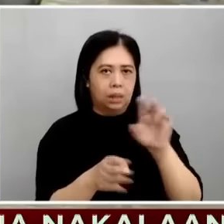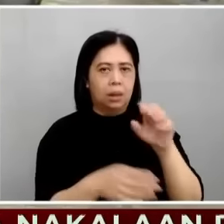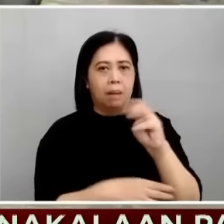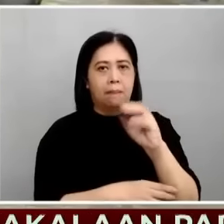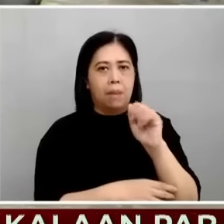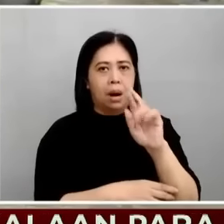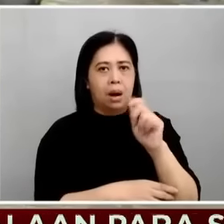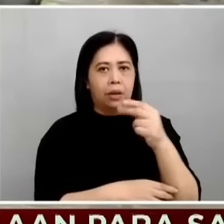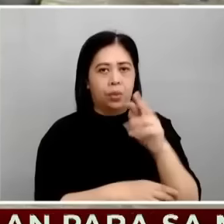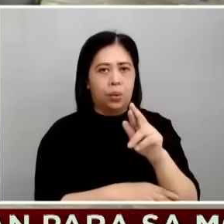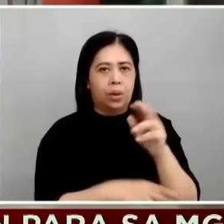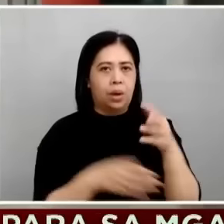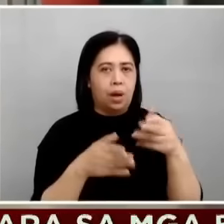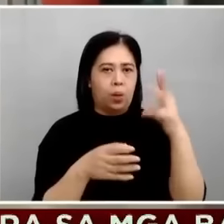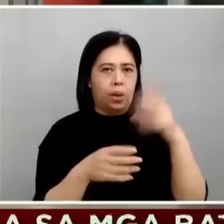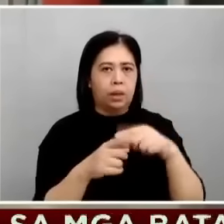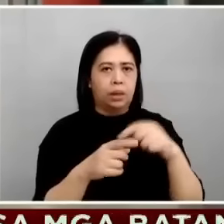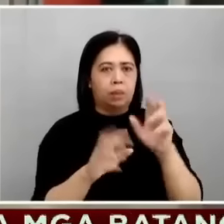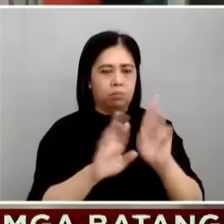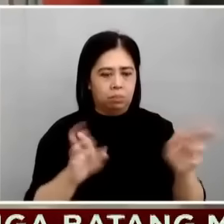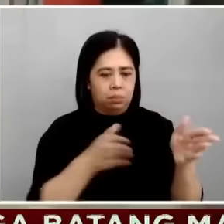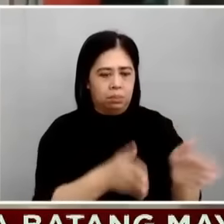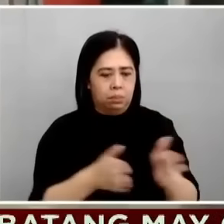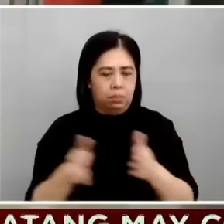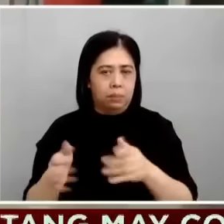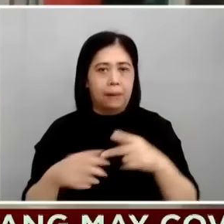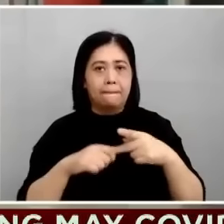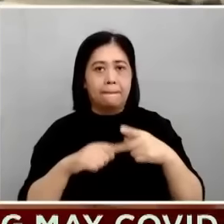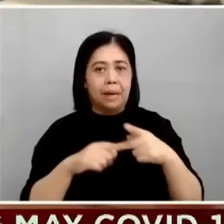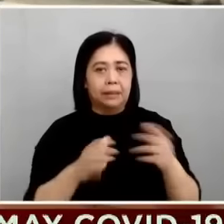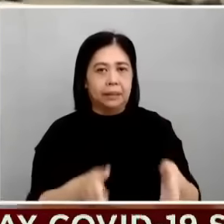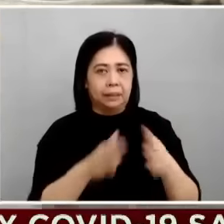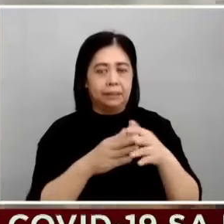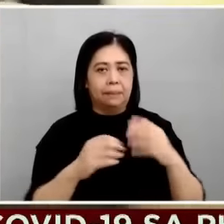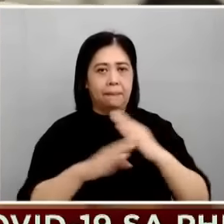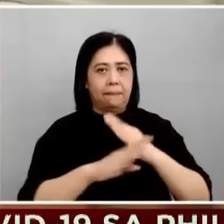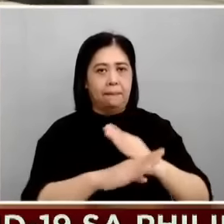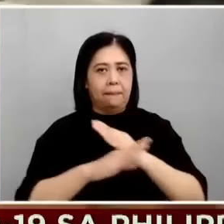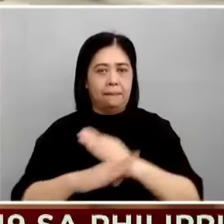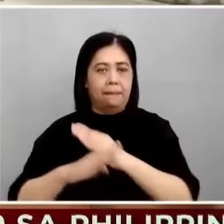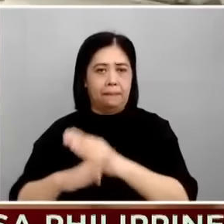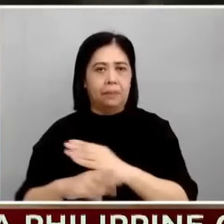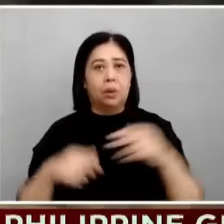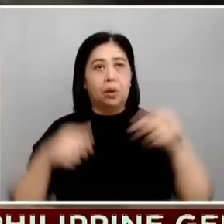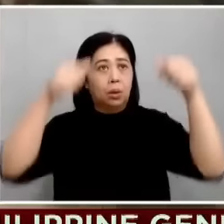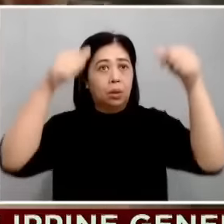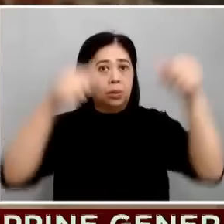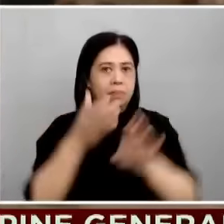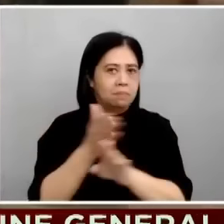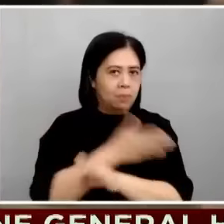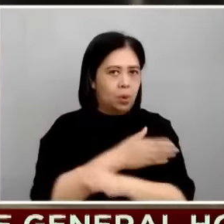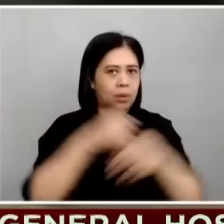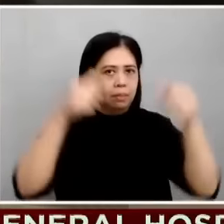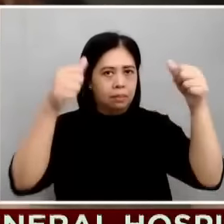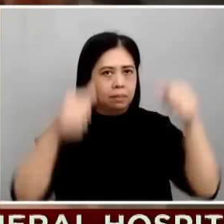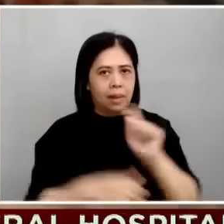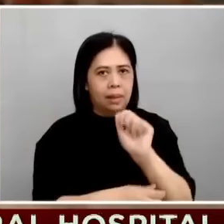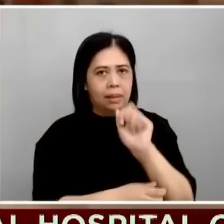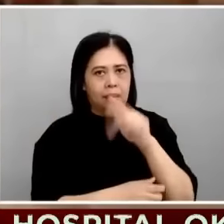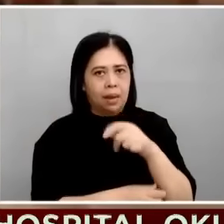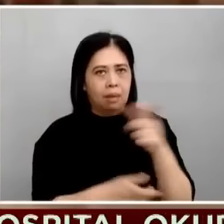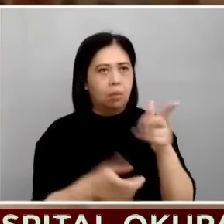na rin ang mga plastic barriers. Naglagay po kami ng mga tarpaulin para po alam po ng mga motorista po natin na kung saan po dadaan